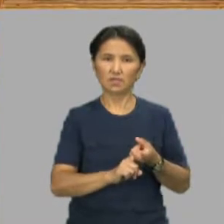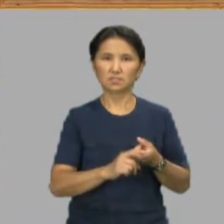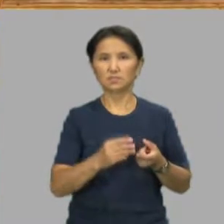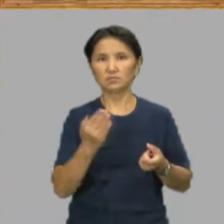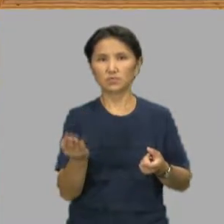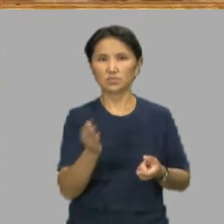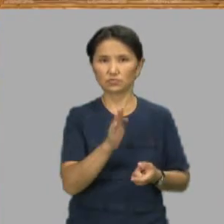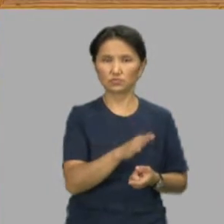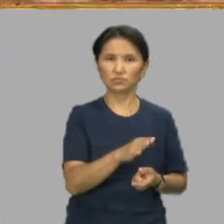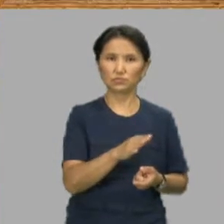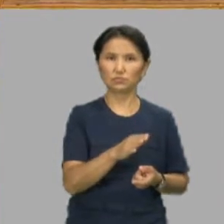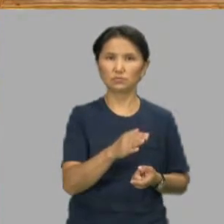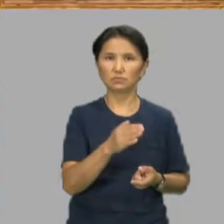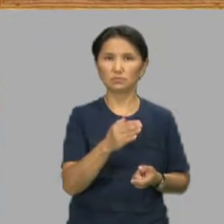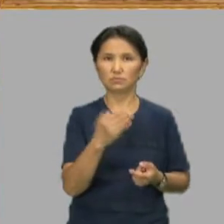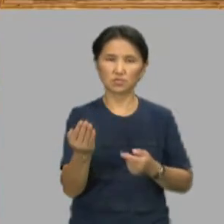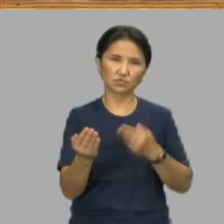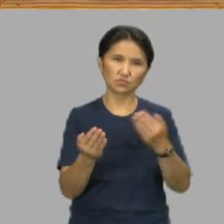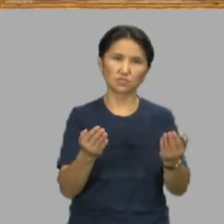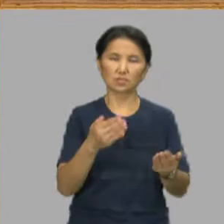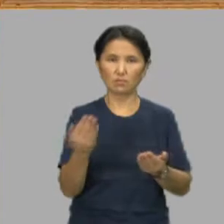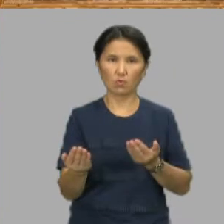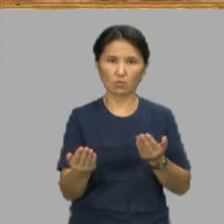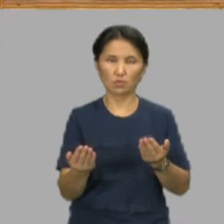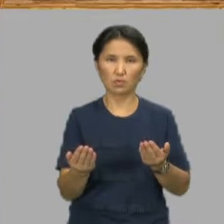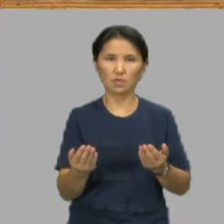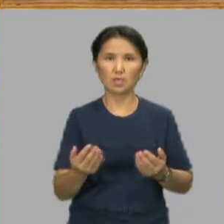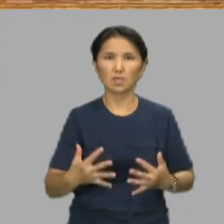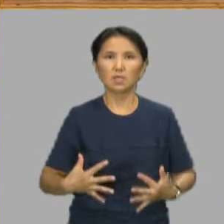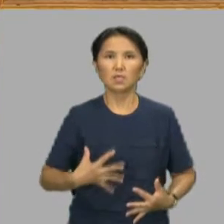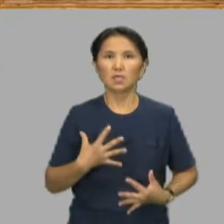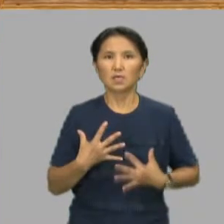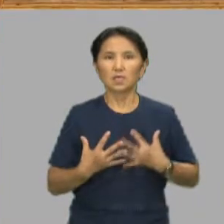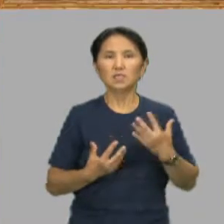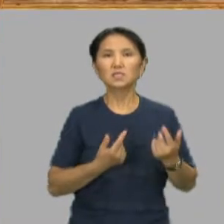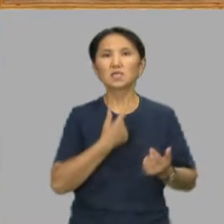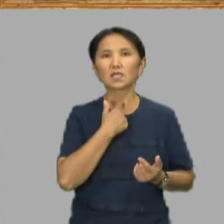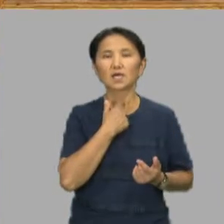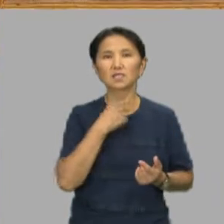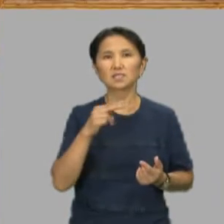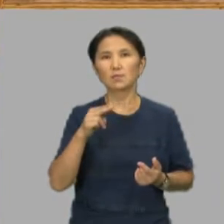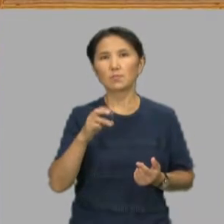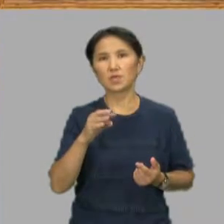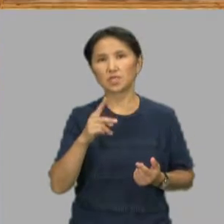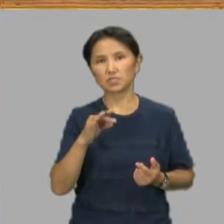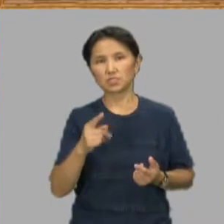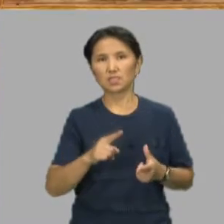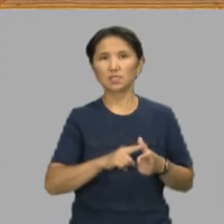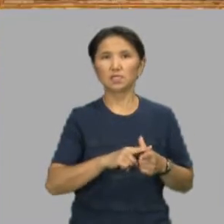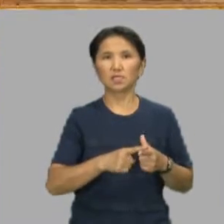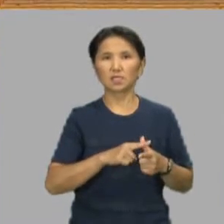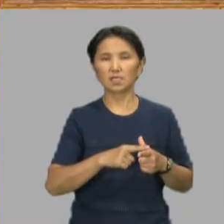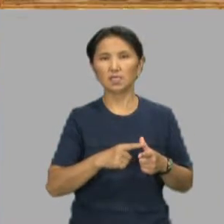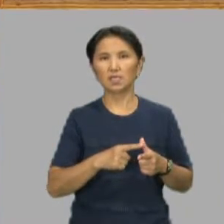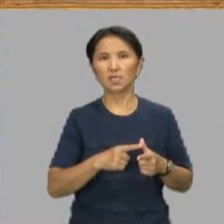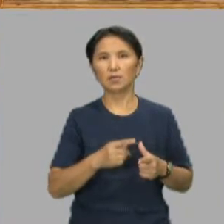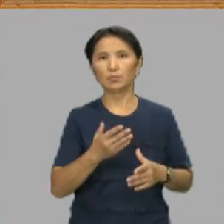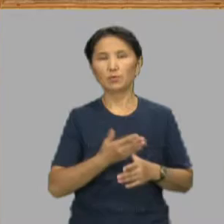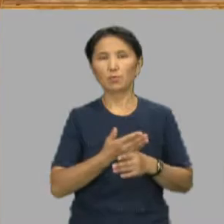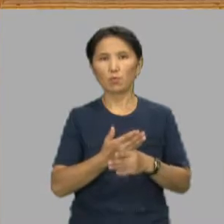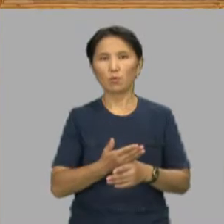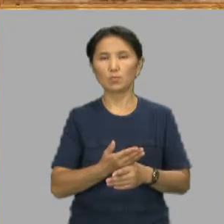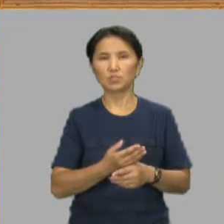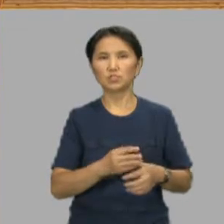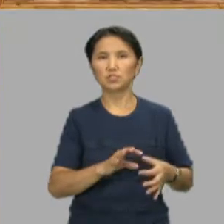связаны между собой интонацией перечисления или при помощи